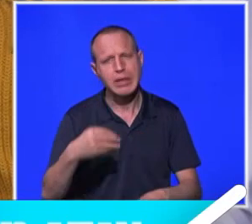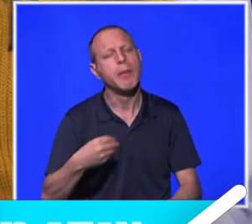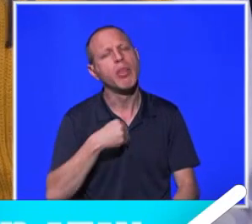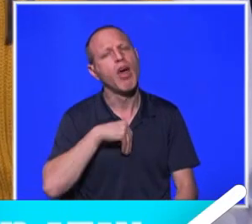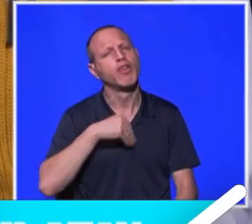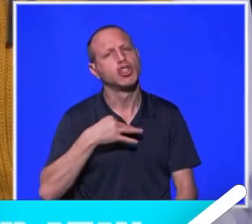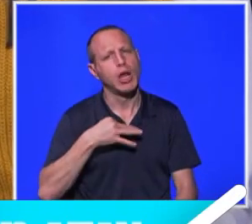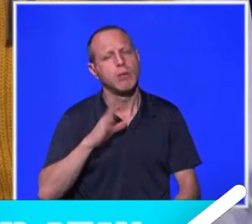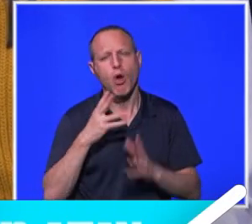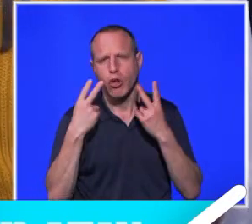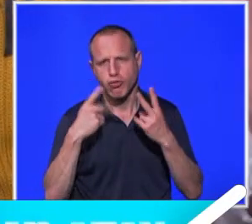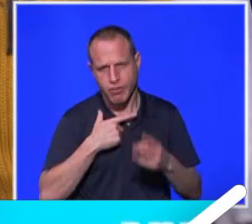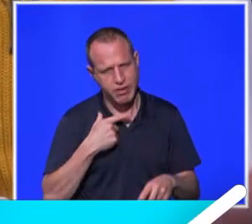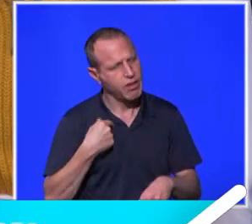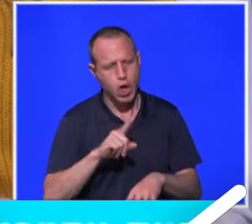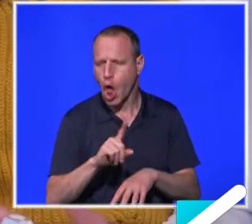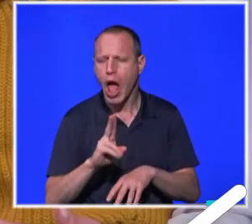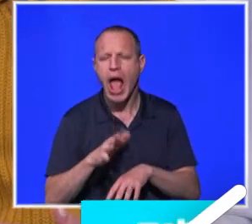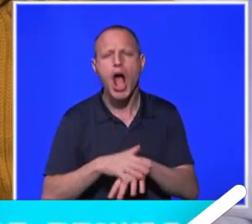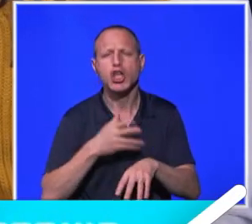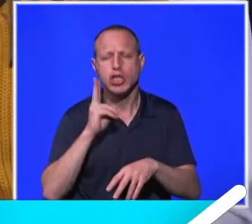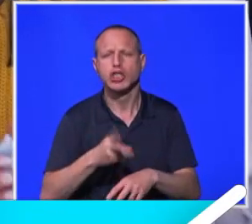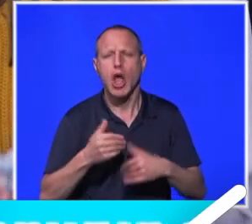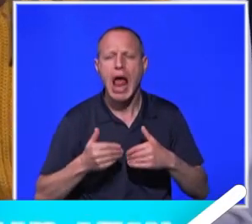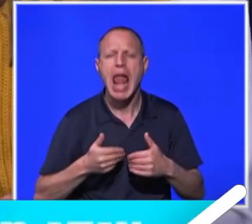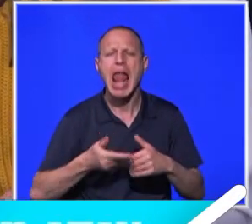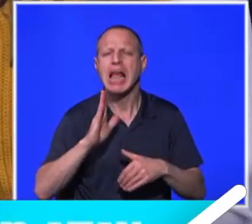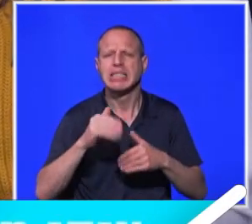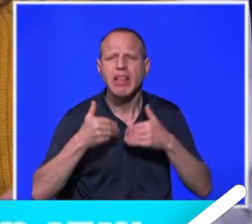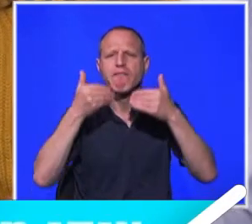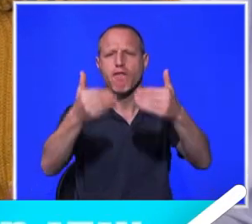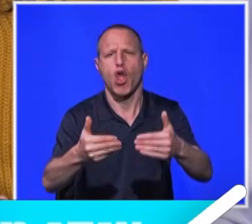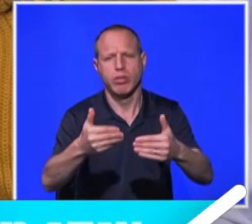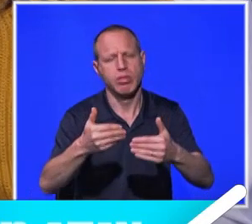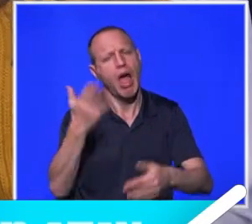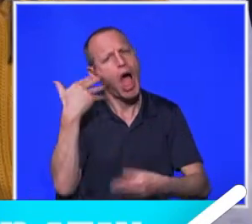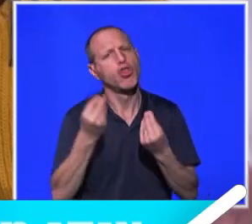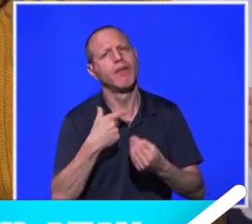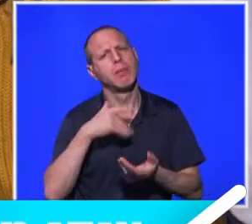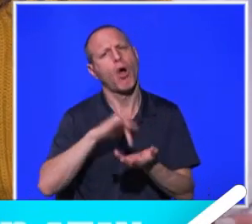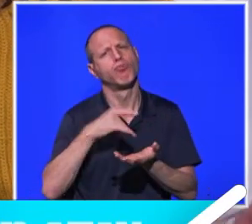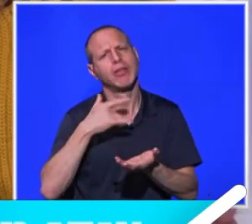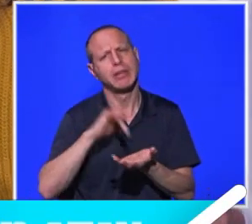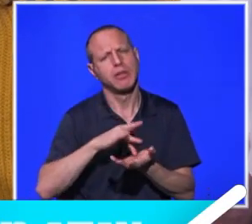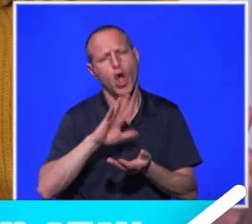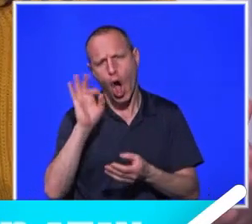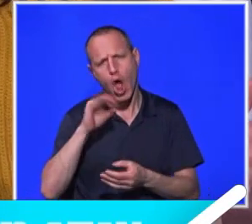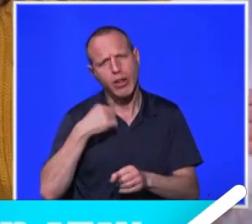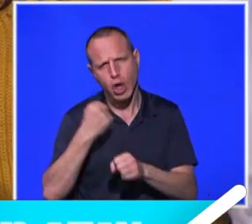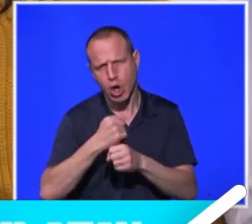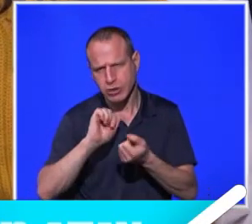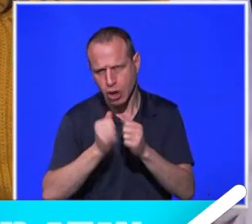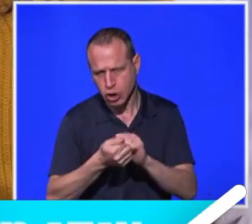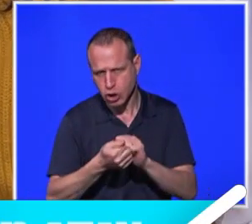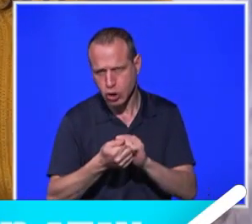חשוב לי. ולא הרגשתי צורך לצאת לפרונט. זאת אומרת, היה טוב לי, את יודעת, במקום שאני נמצאת, וכל עוד אני מחוללת שינוי, גם הקמתי את פורום